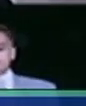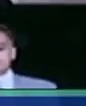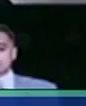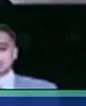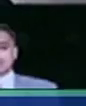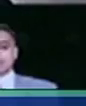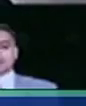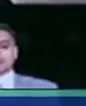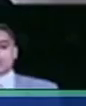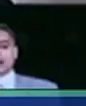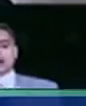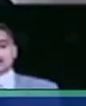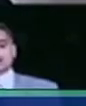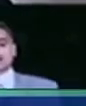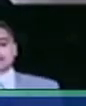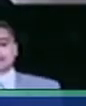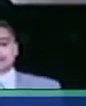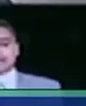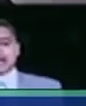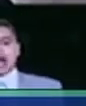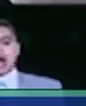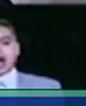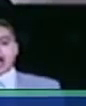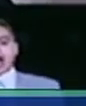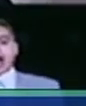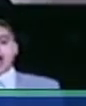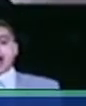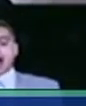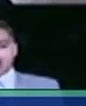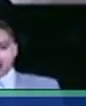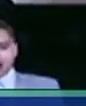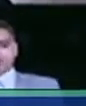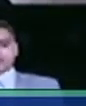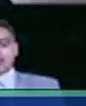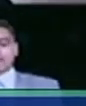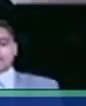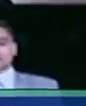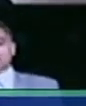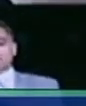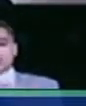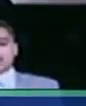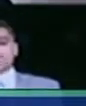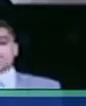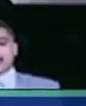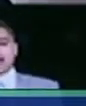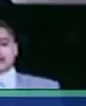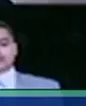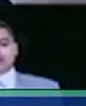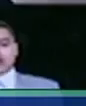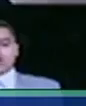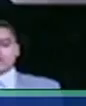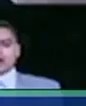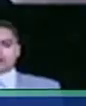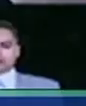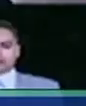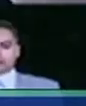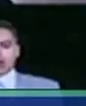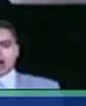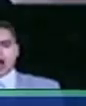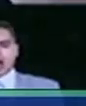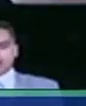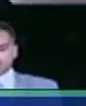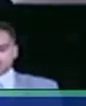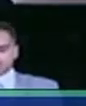الوطن، مستعينا على هذه الأمانة بالله ومعتمدا على ثقتي